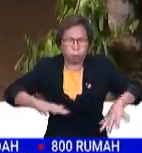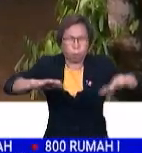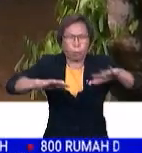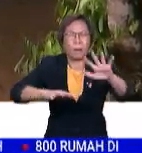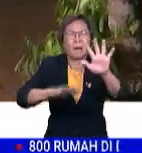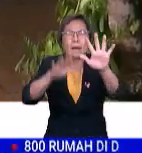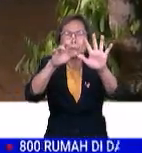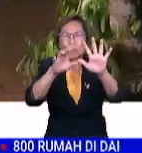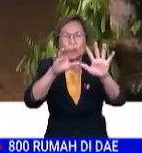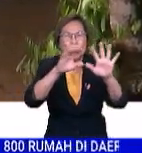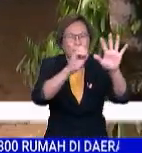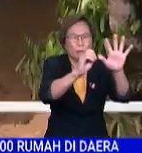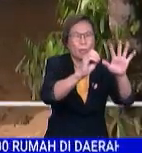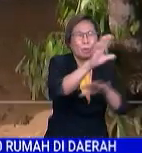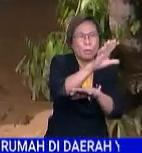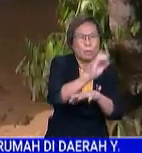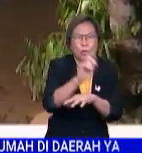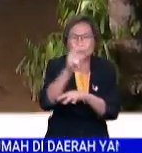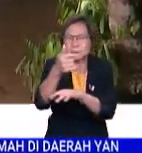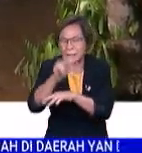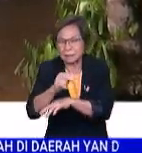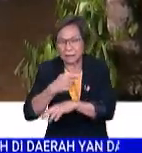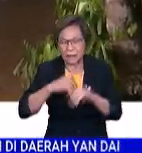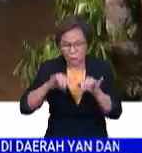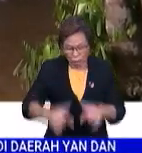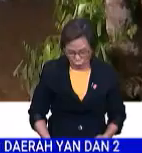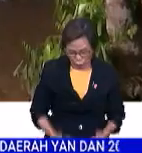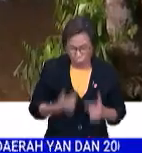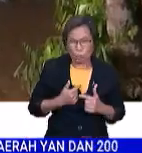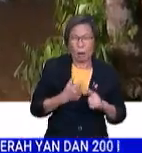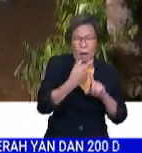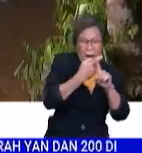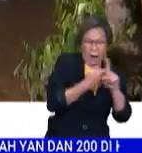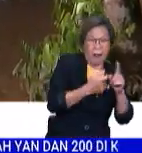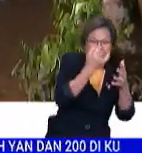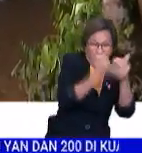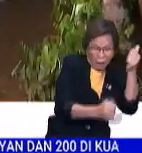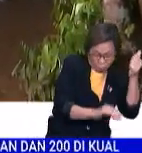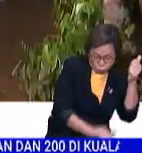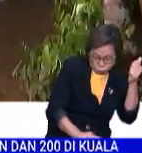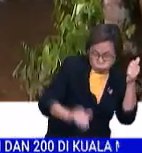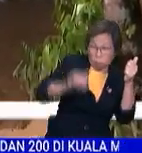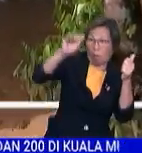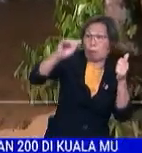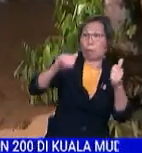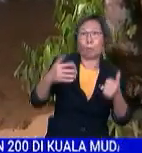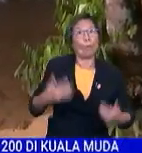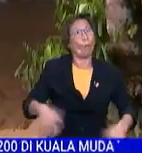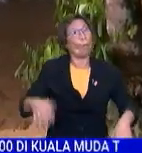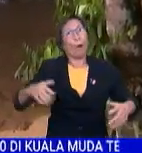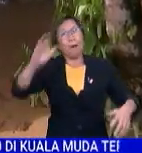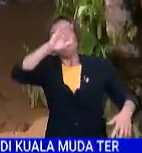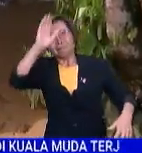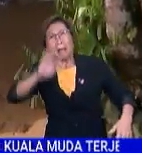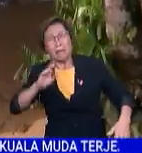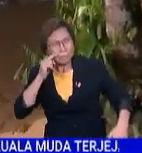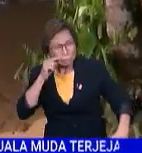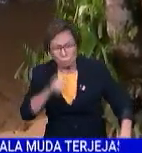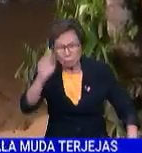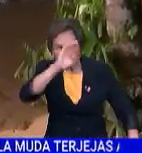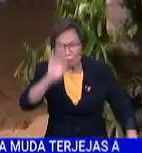tahun. Saya punya hidup di Pekan Ria ini daripada mula lahir, inilah sejarah yang paling hebat yang tak pernah saya